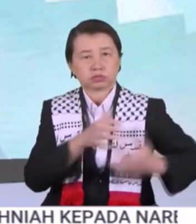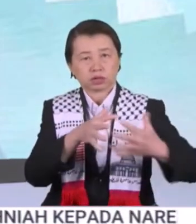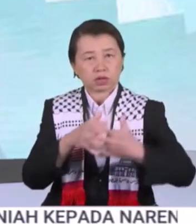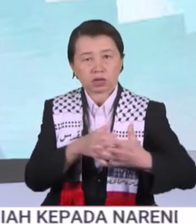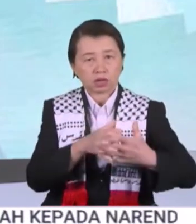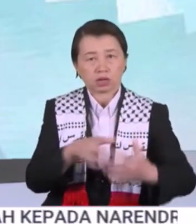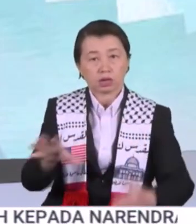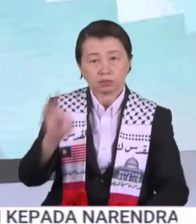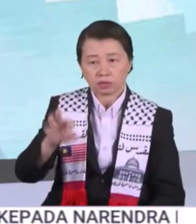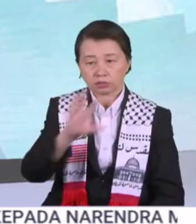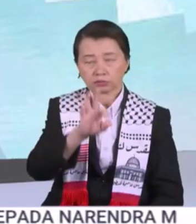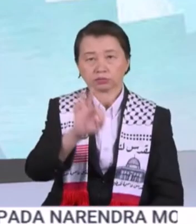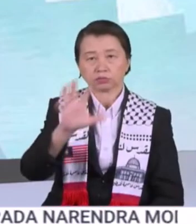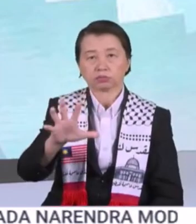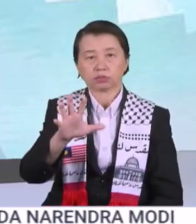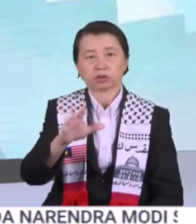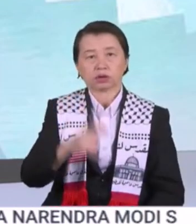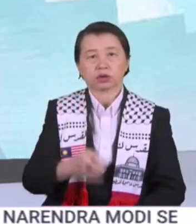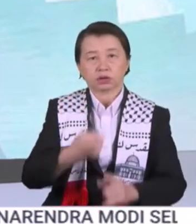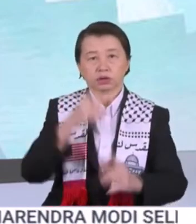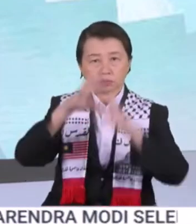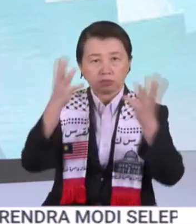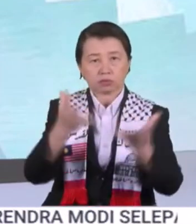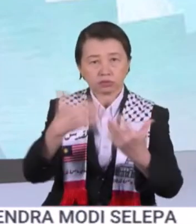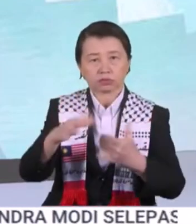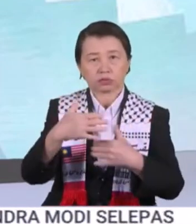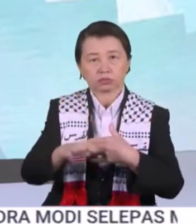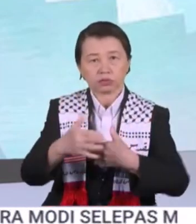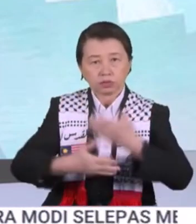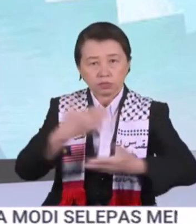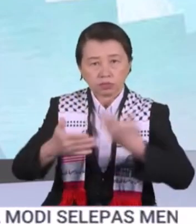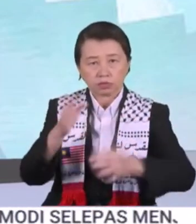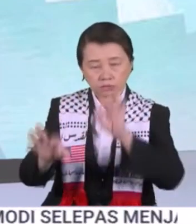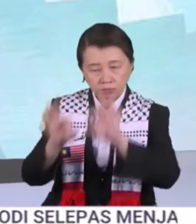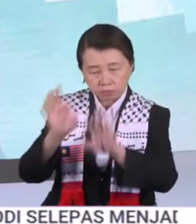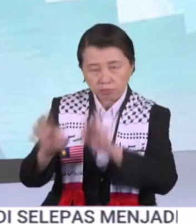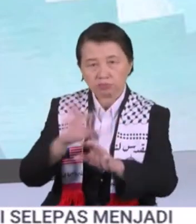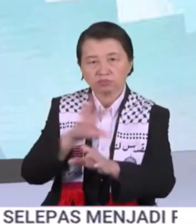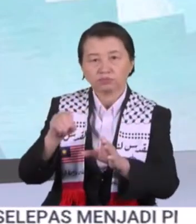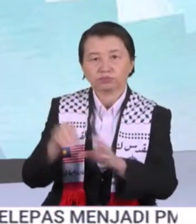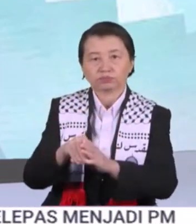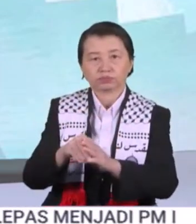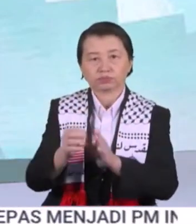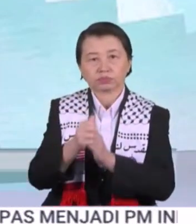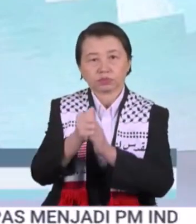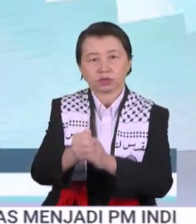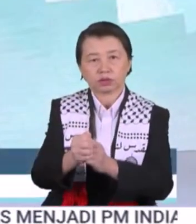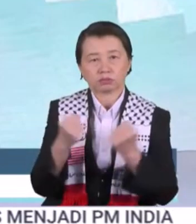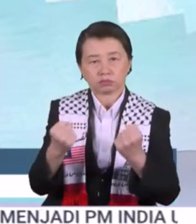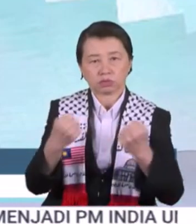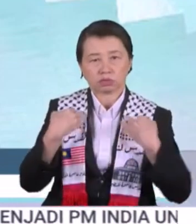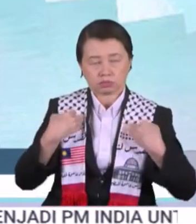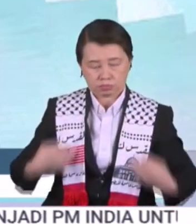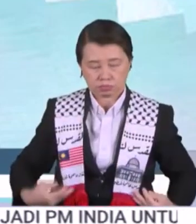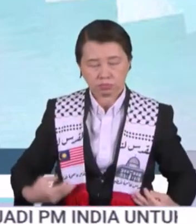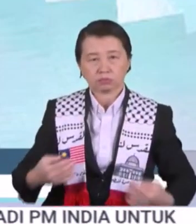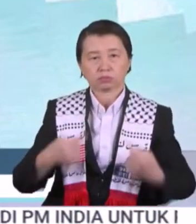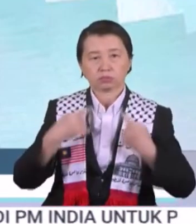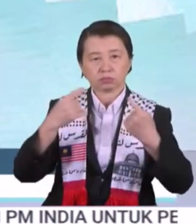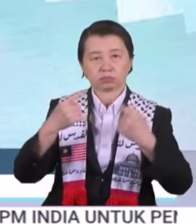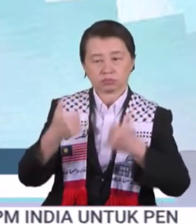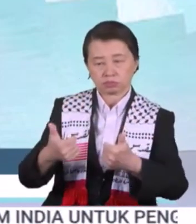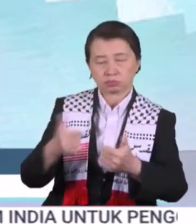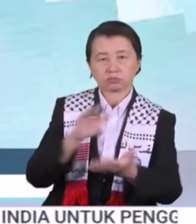dipilih di antara 95 calon dari seluruh dunia setelah melepasi proses pemilihan meliputi aspek kepimpinan, kecergasan fizikal